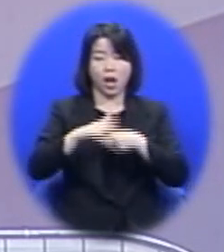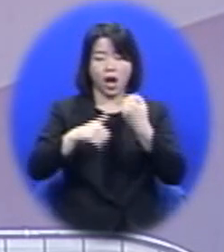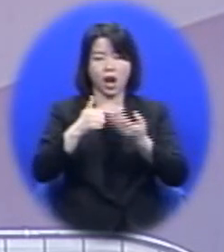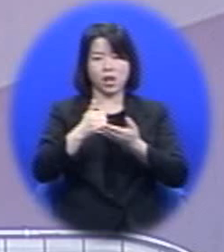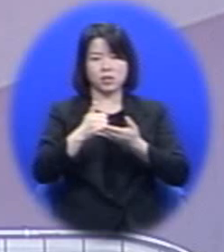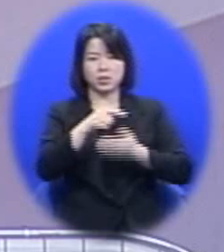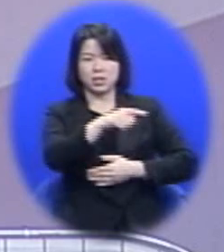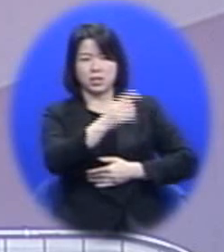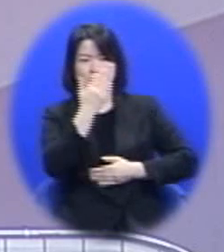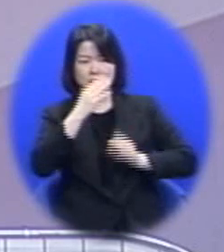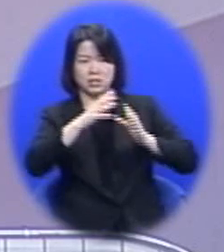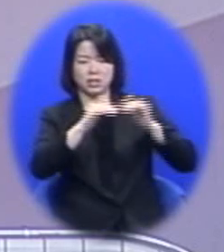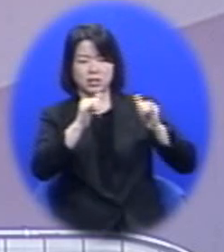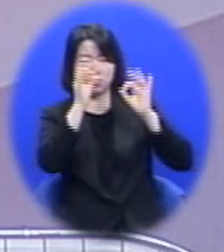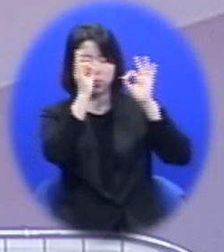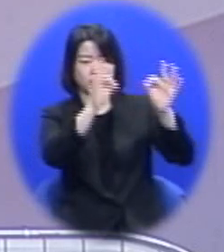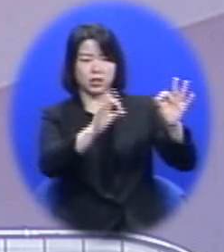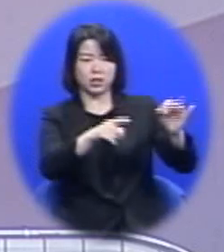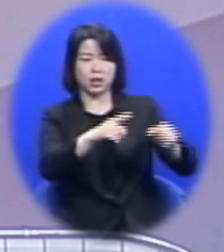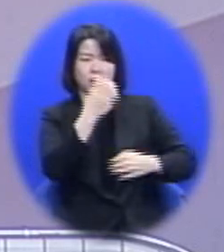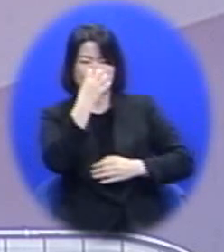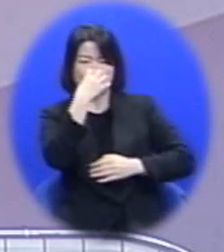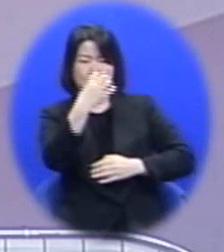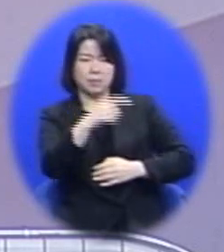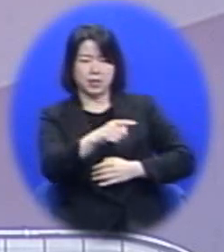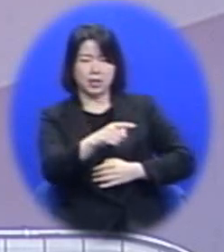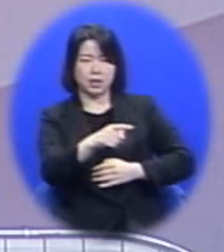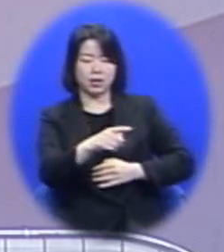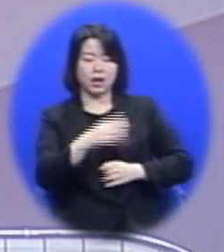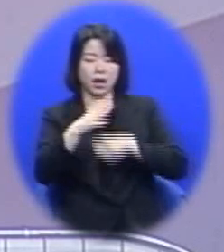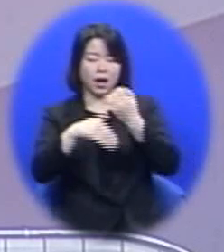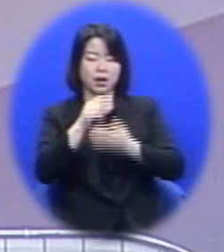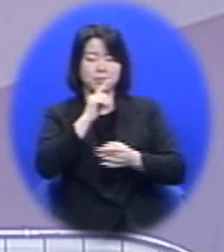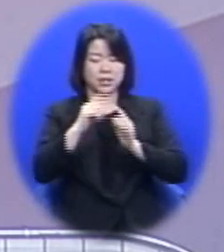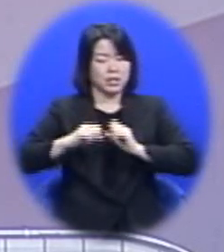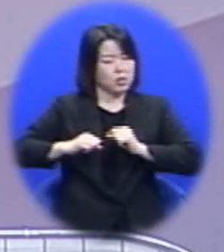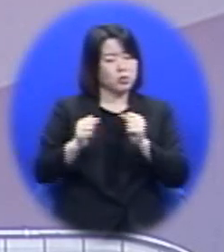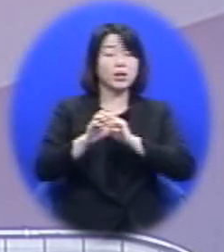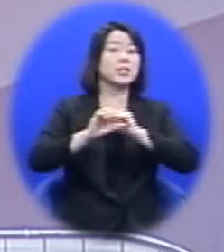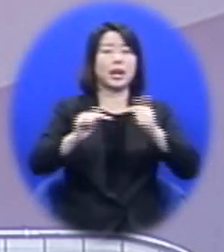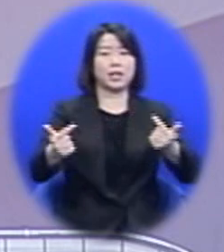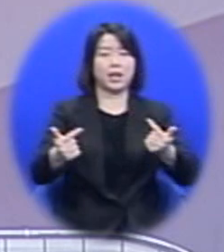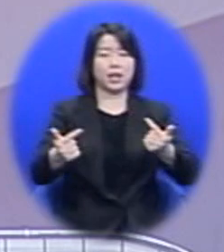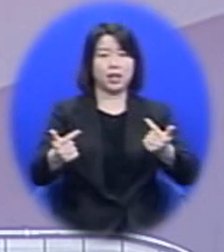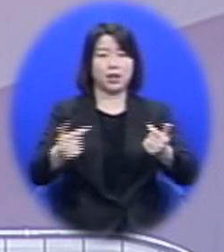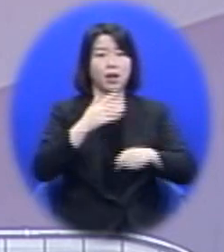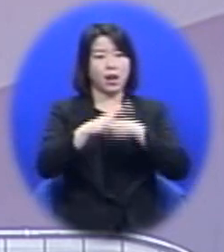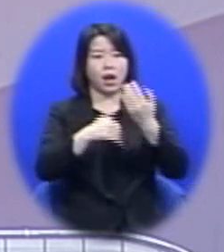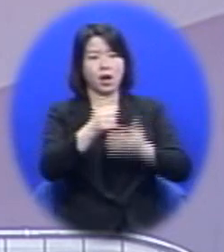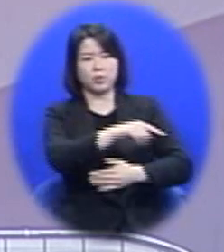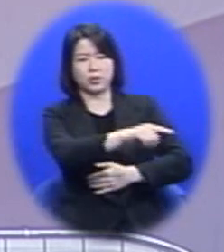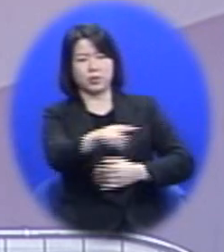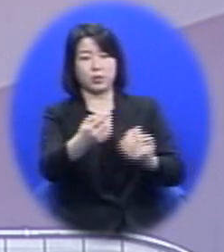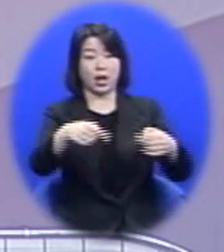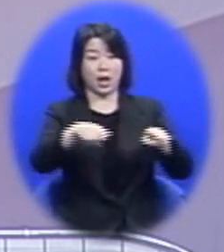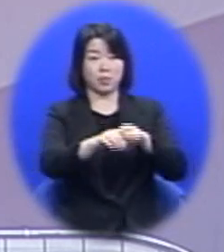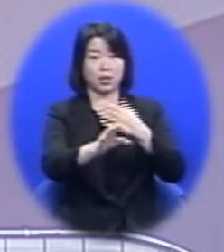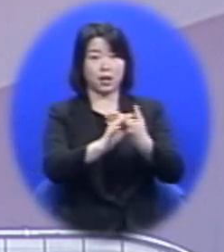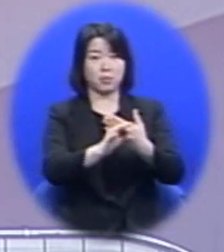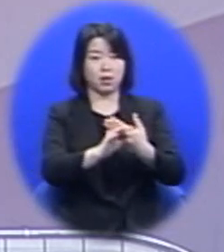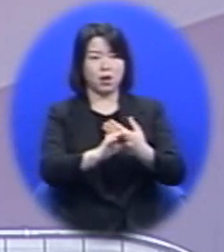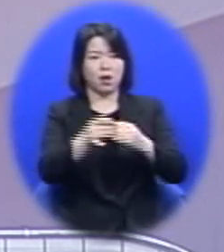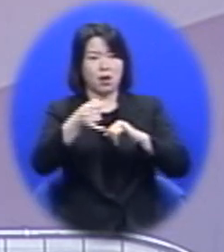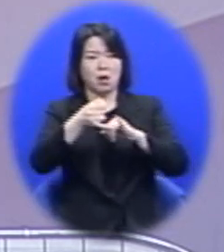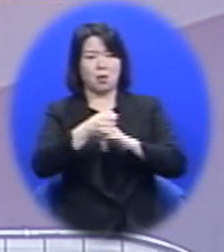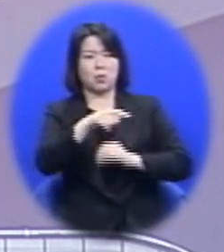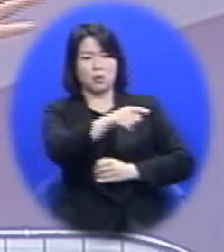고집이 세고 목이 곧아서 하나님의 말씀에 순종하지 않는 백성입니다. 하나님이 그들과 함께하면 하나님이